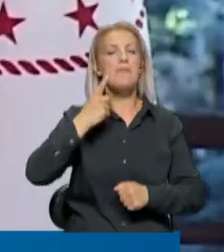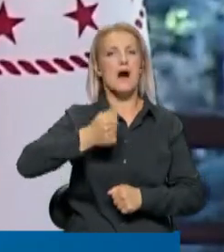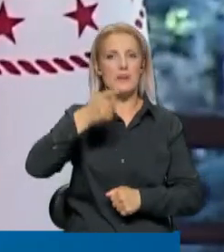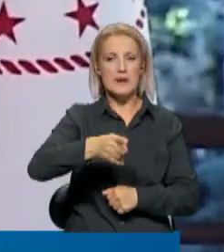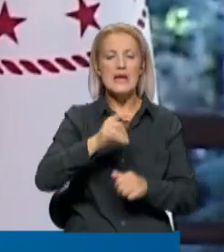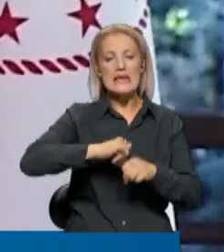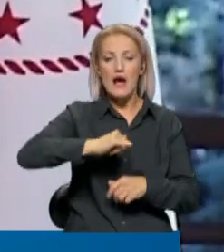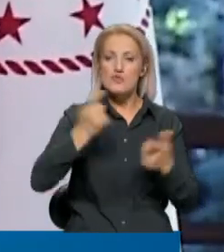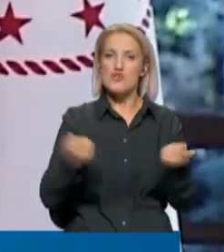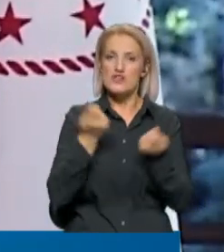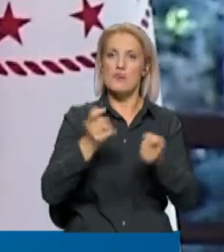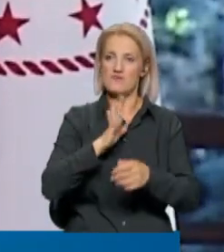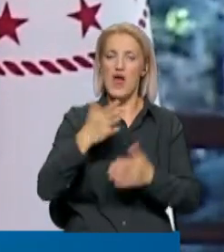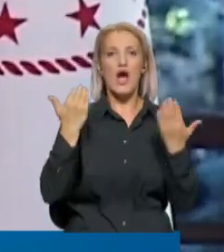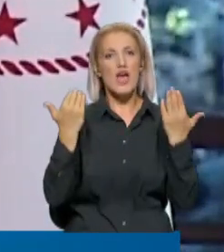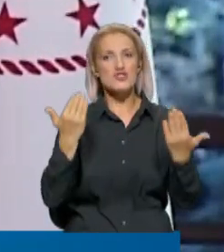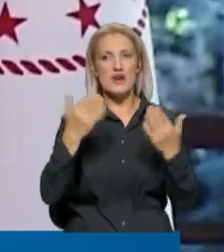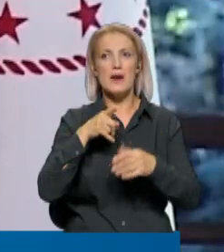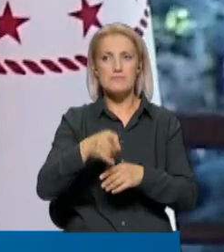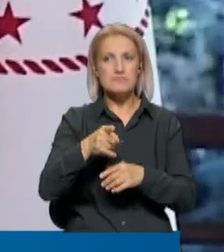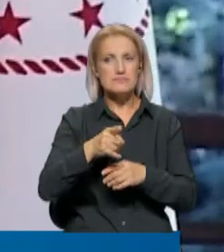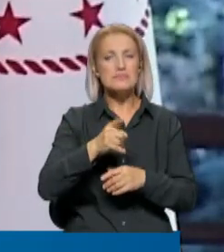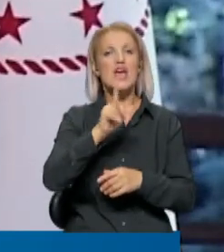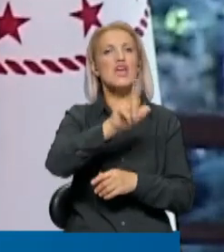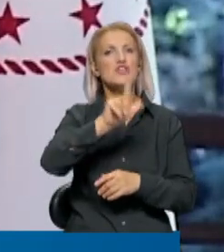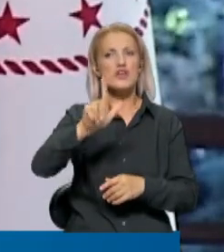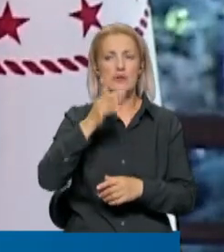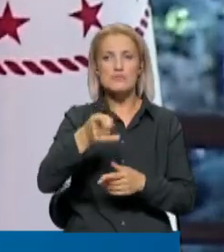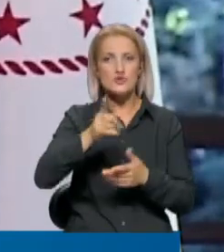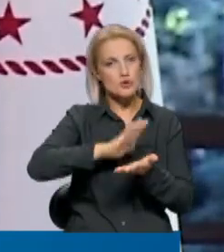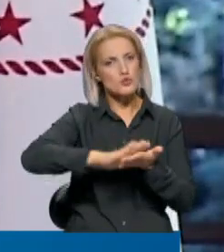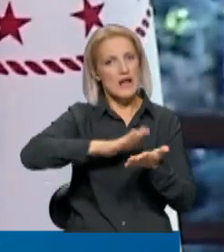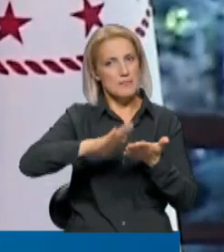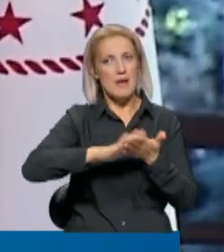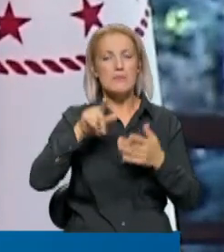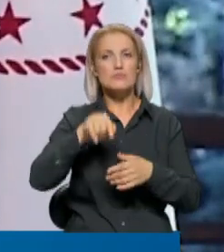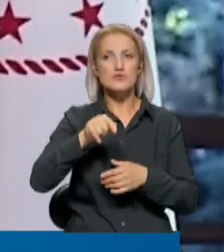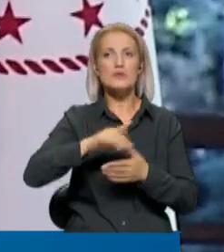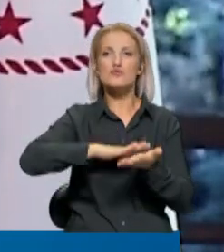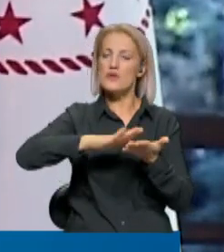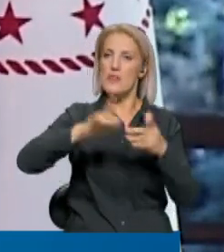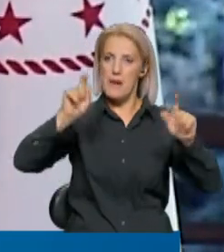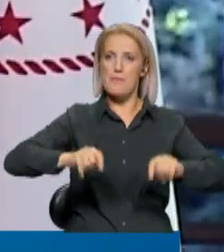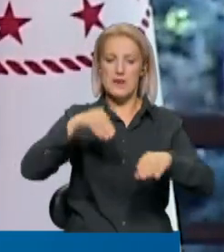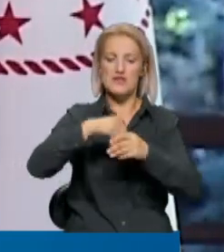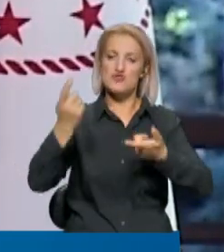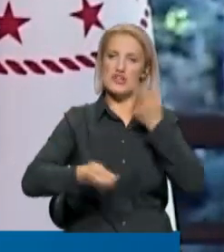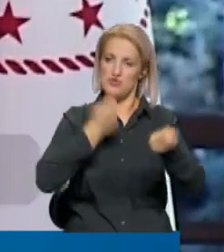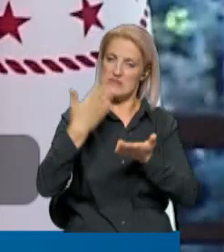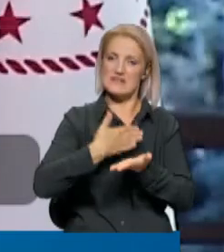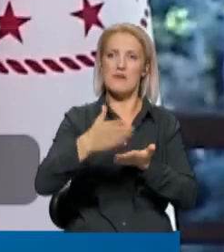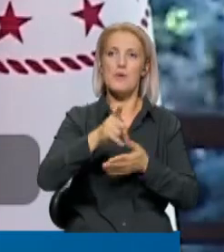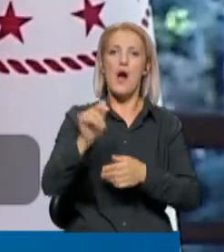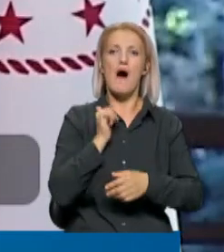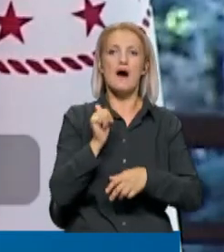çok yakın çalışmalarımız var. İnşallah bu takım işte ihtiyaçlarımızı da bu şekilde gidermek ve bu şekilde düzenlemek için çalışmalarımızı sürdürüyoruz.